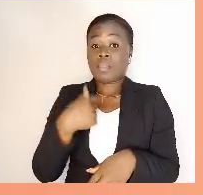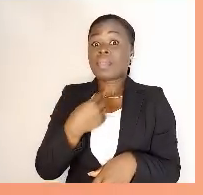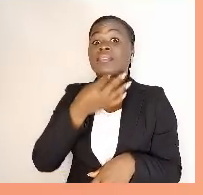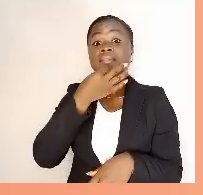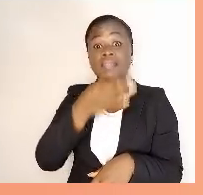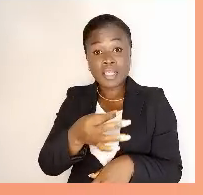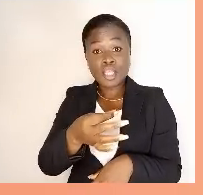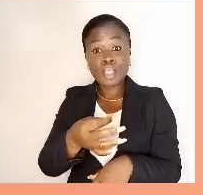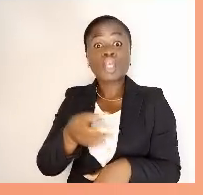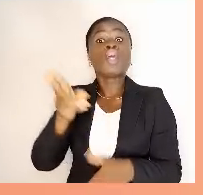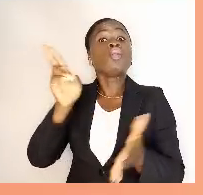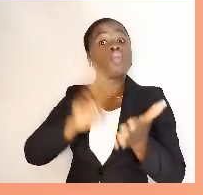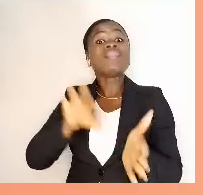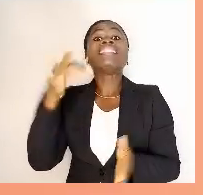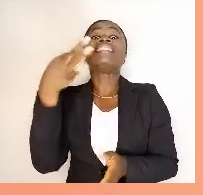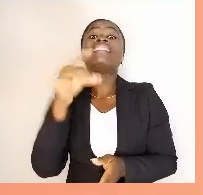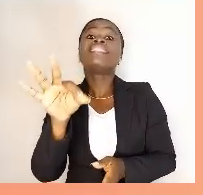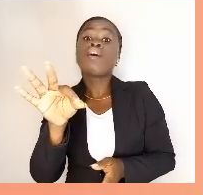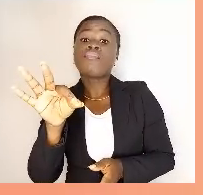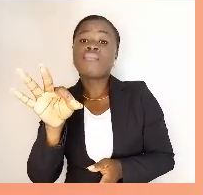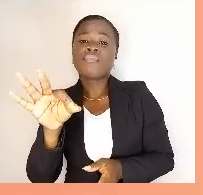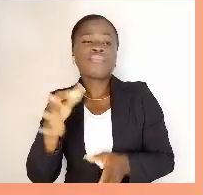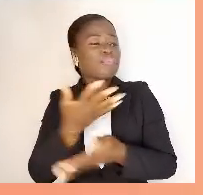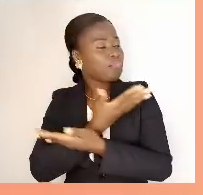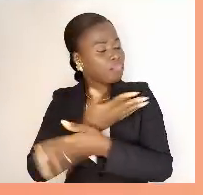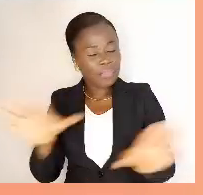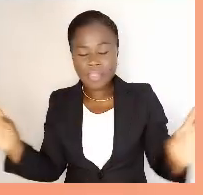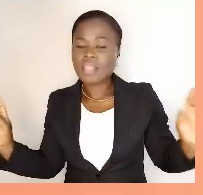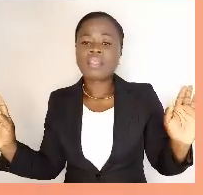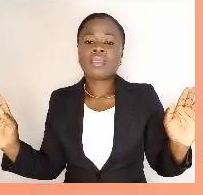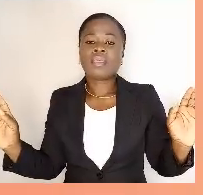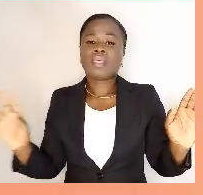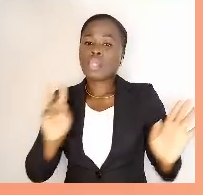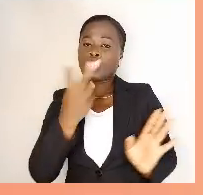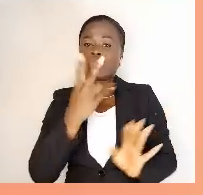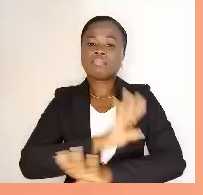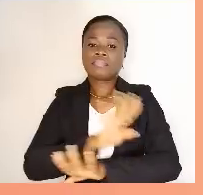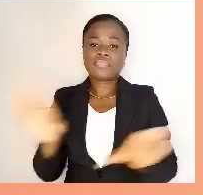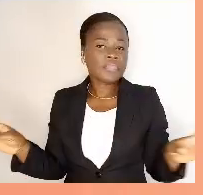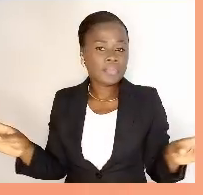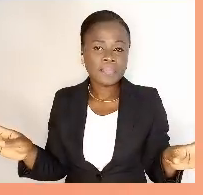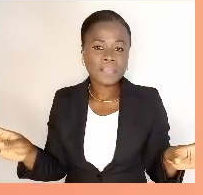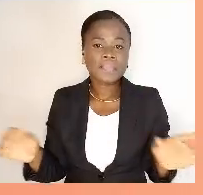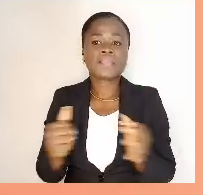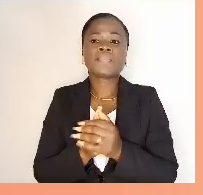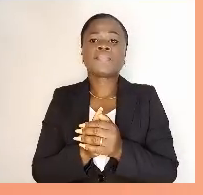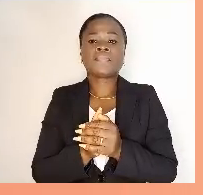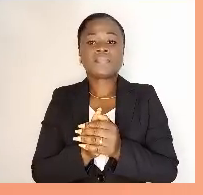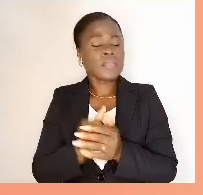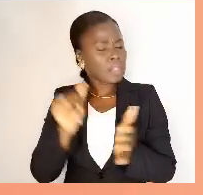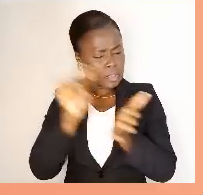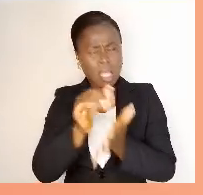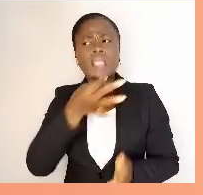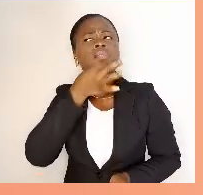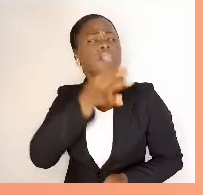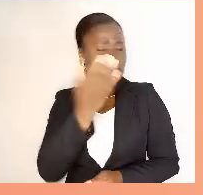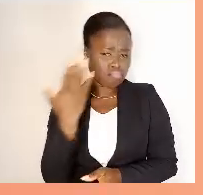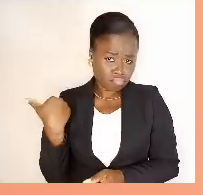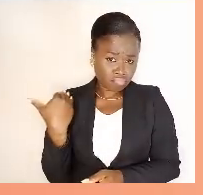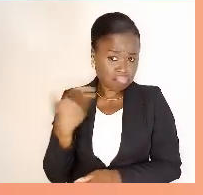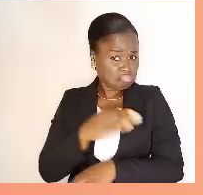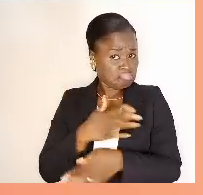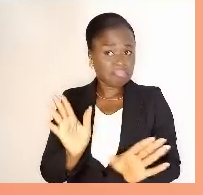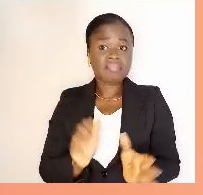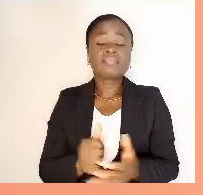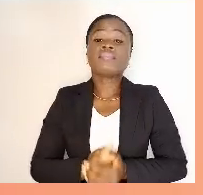ailleurs. C'est-à-dire que le mandat de 2019 était mon second et dernier mandat.